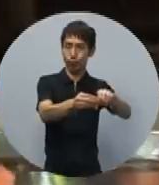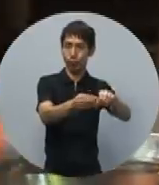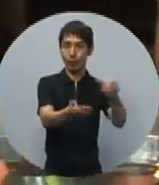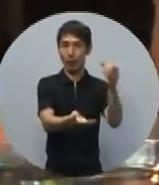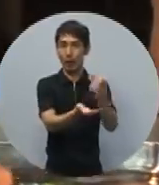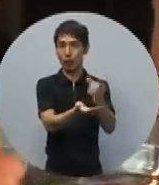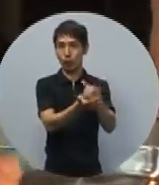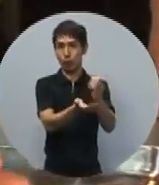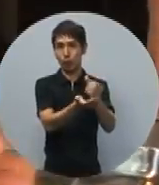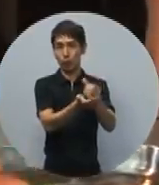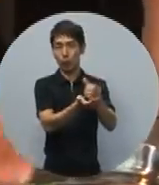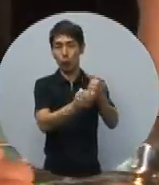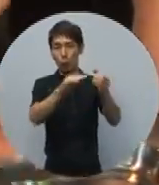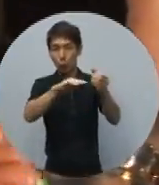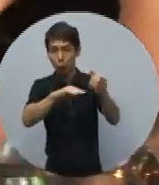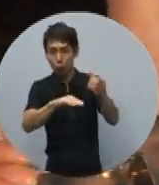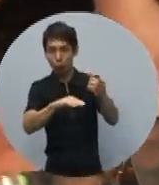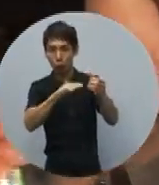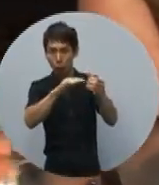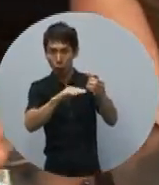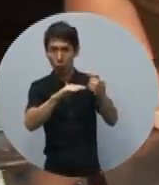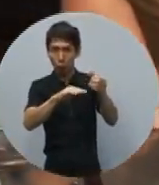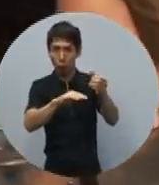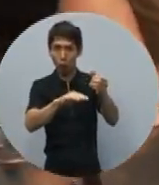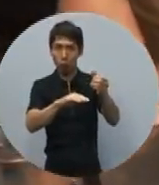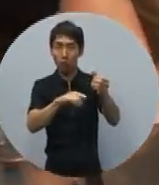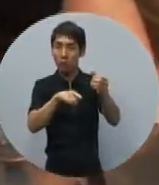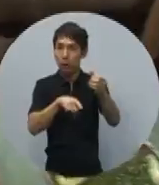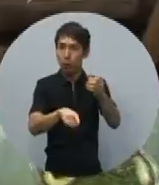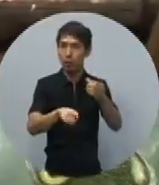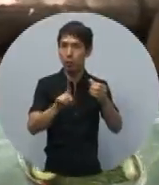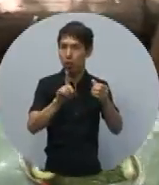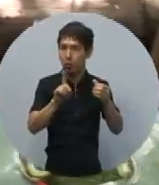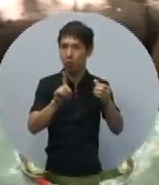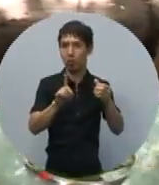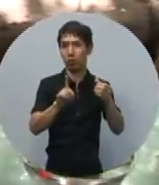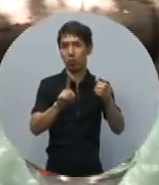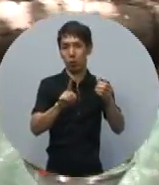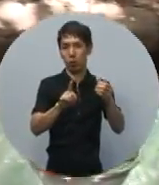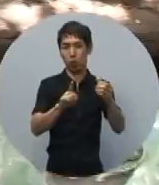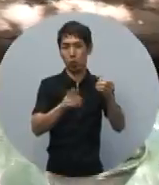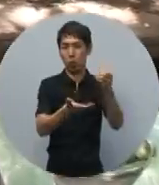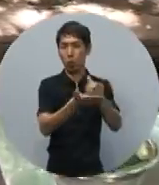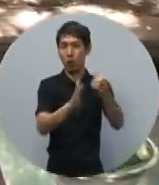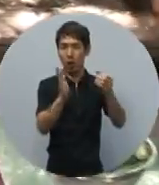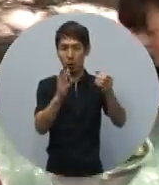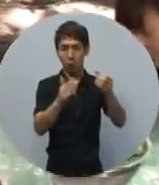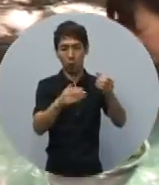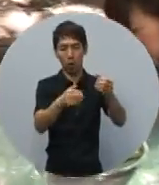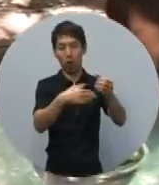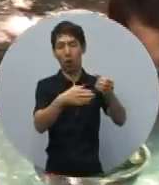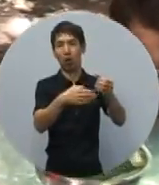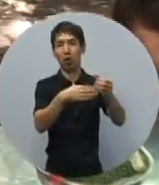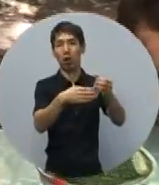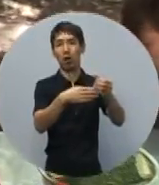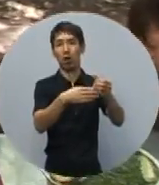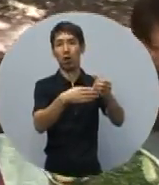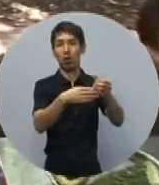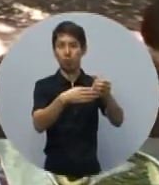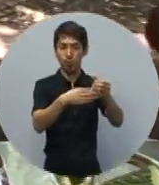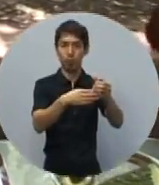叩いて落とします。 入れてあげるんですね。 そう、そうしないと一番下の方には入ってないんです